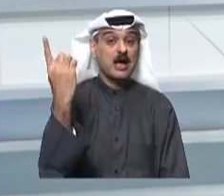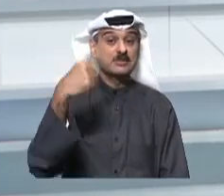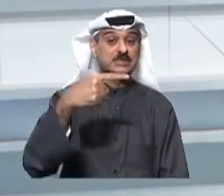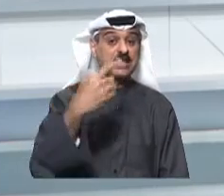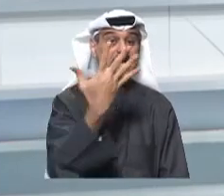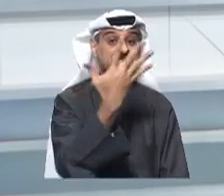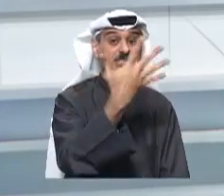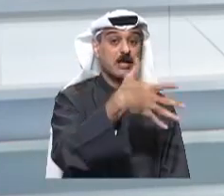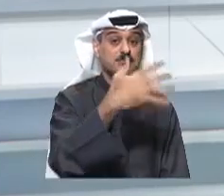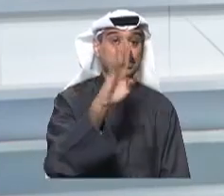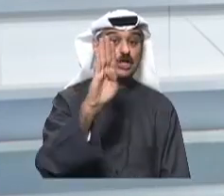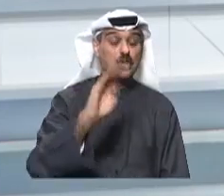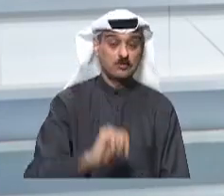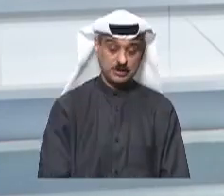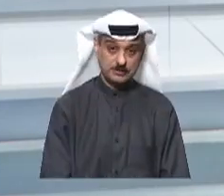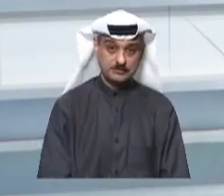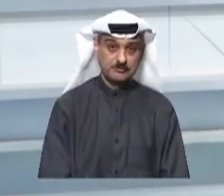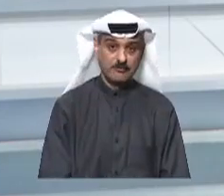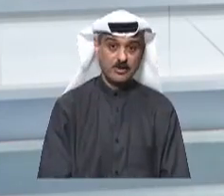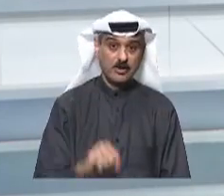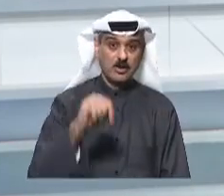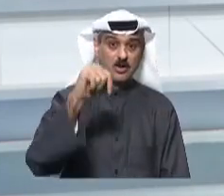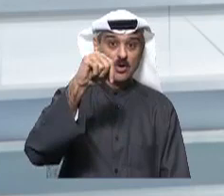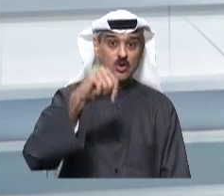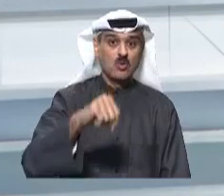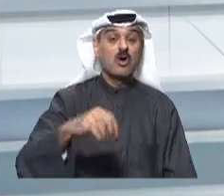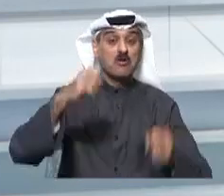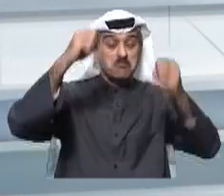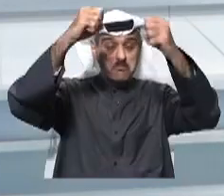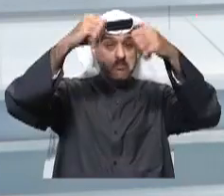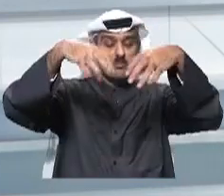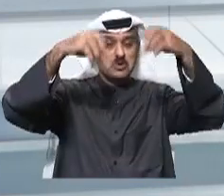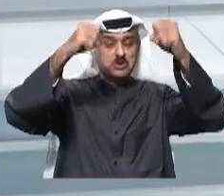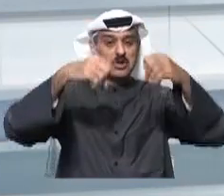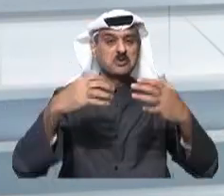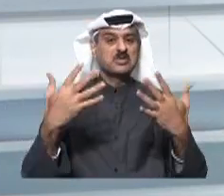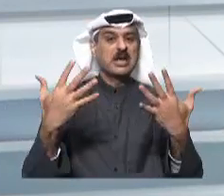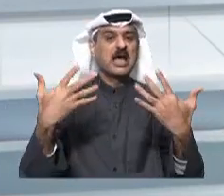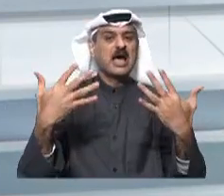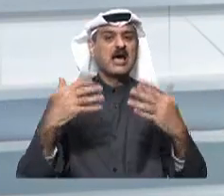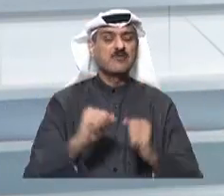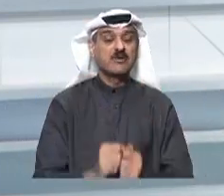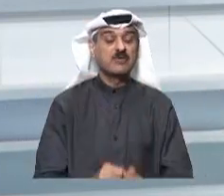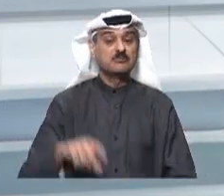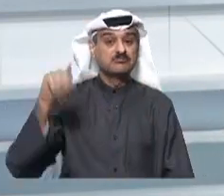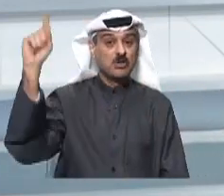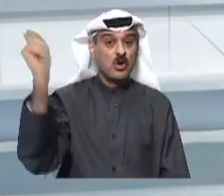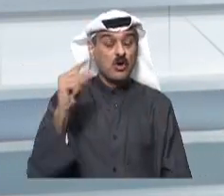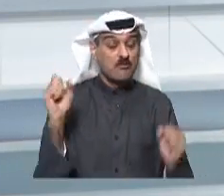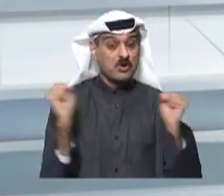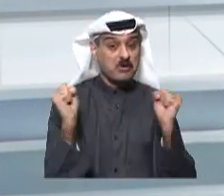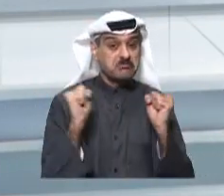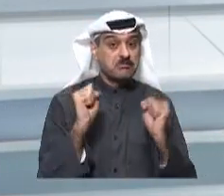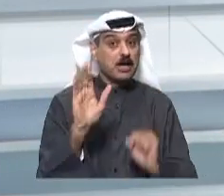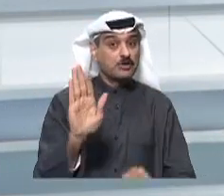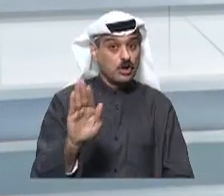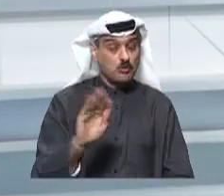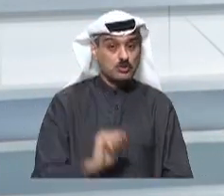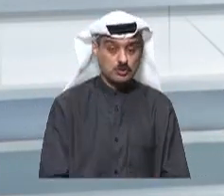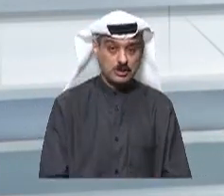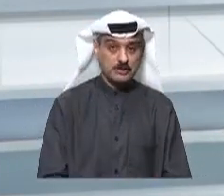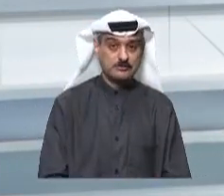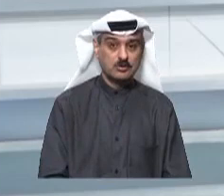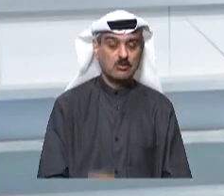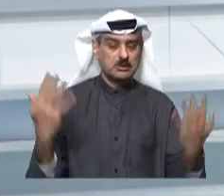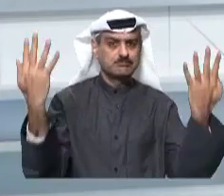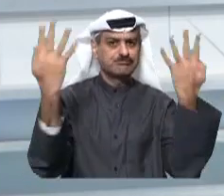50 كيلومتر في الساعة، وأيضا مصحوبة بفرص لأمطار خفيفة متفرقة قد تكون رعدية على بعض المناطق، وفرص تشكل الضباب